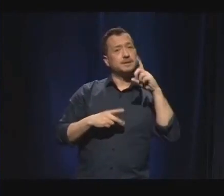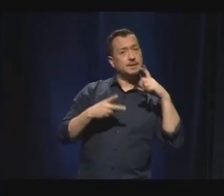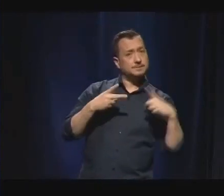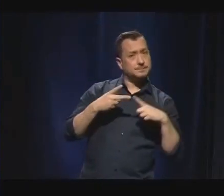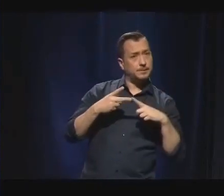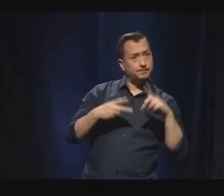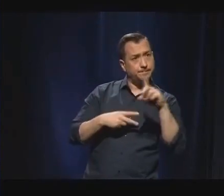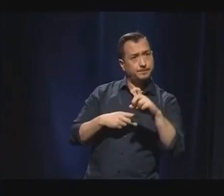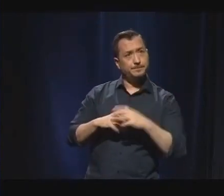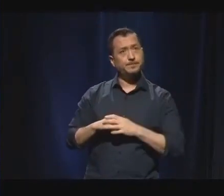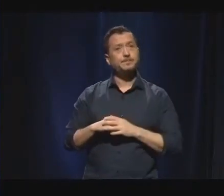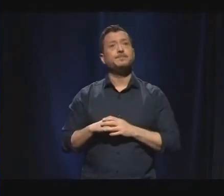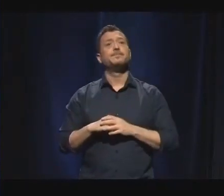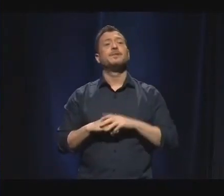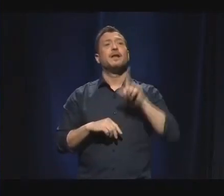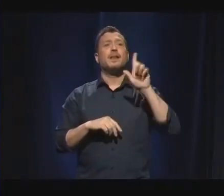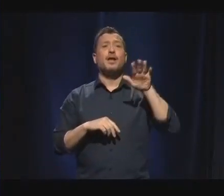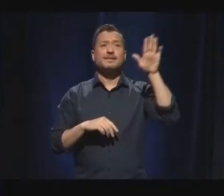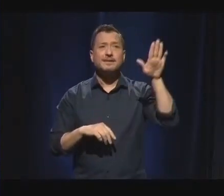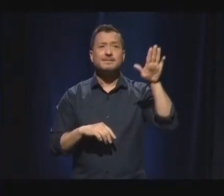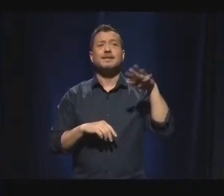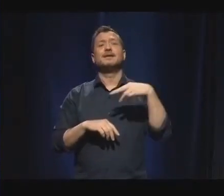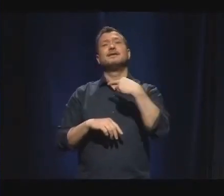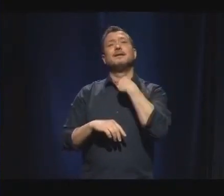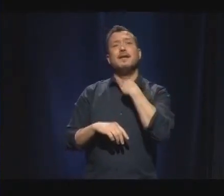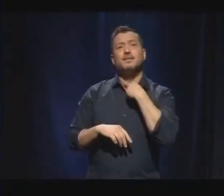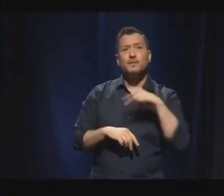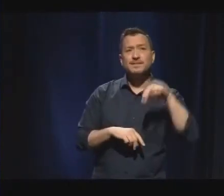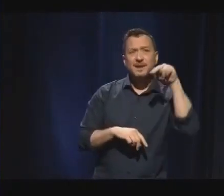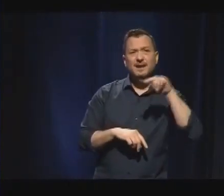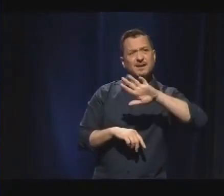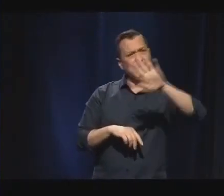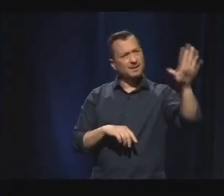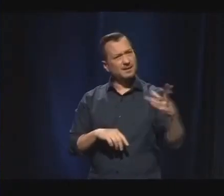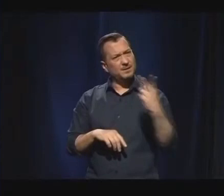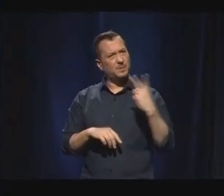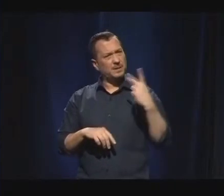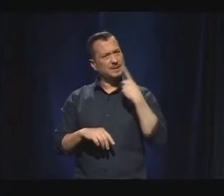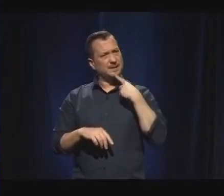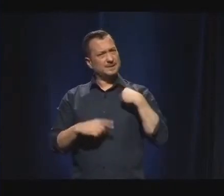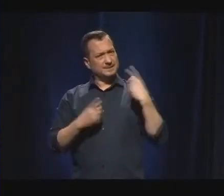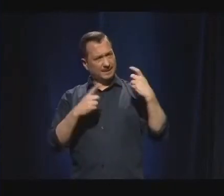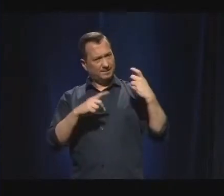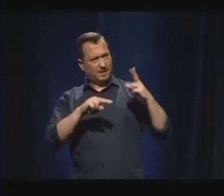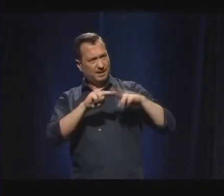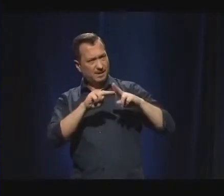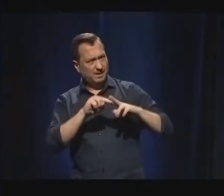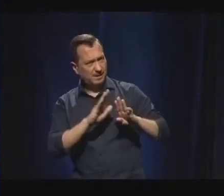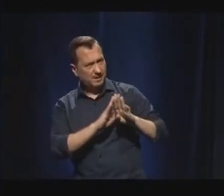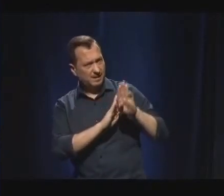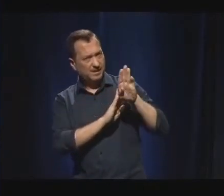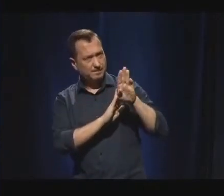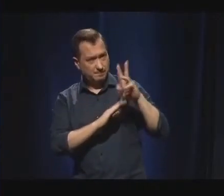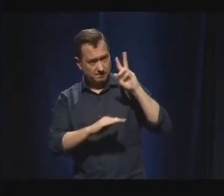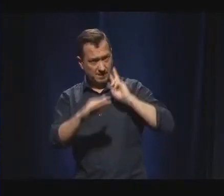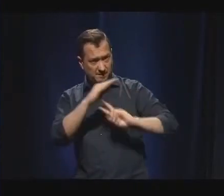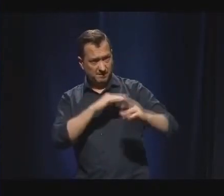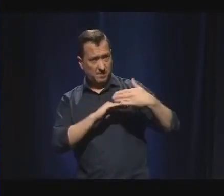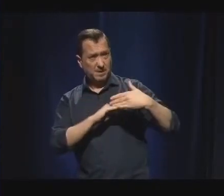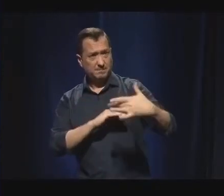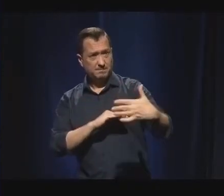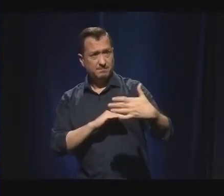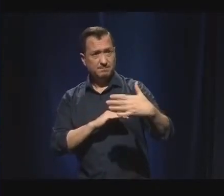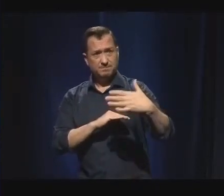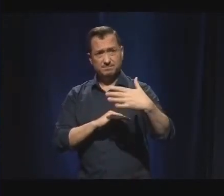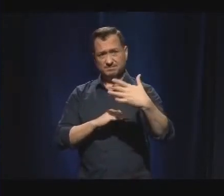Laurentides, Lanaudière, notamment, une augmentation du nombre de cas et d'hospitalisations. J'aimerais vous entendre là-dessus.